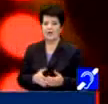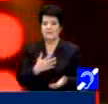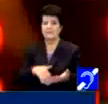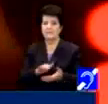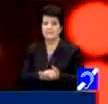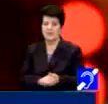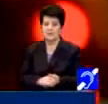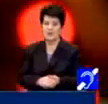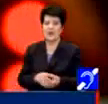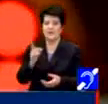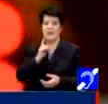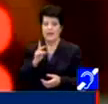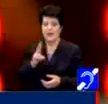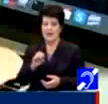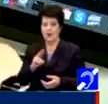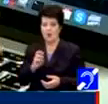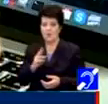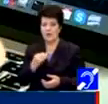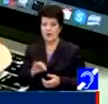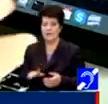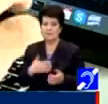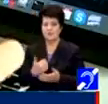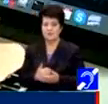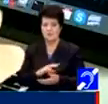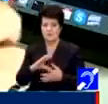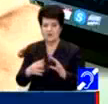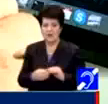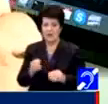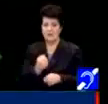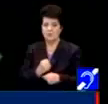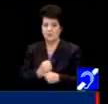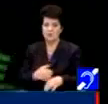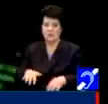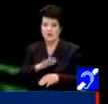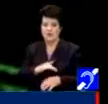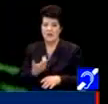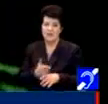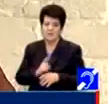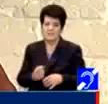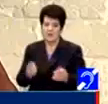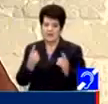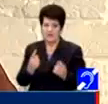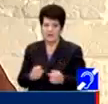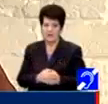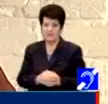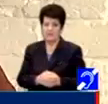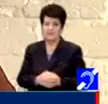sistemului de telecomunicații și IT-ului în general. Productivitatea muncii într acest domeniu este unul din cele mai înalte. Vom